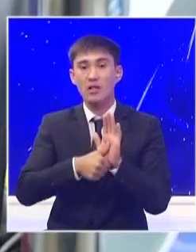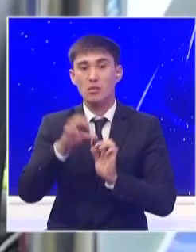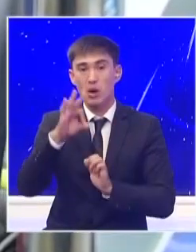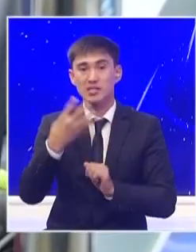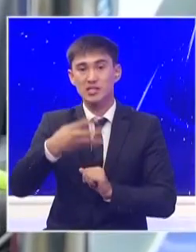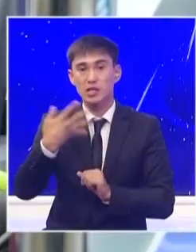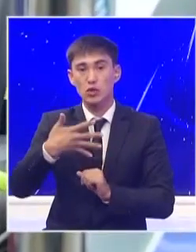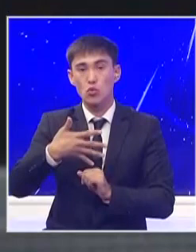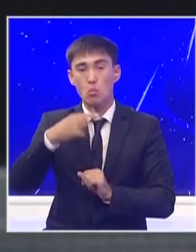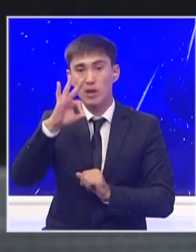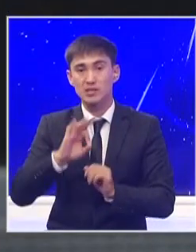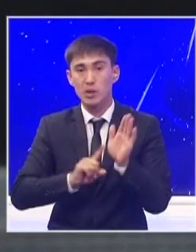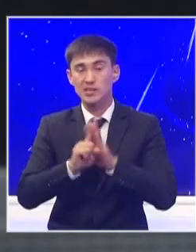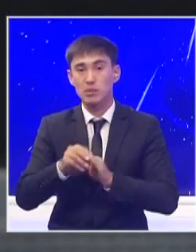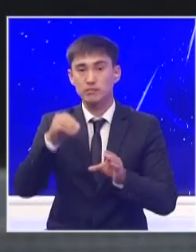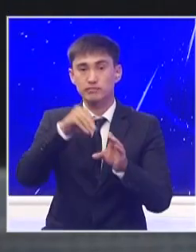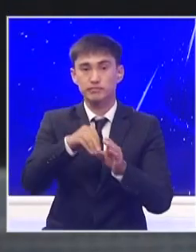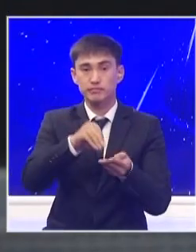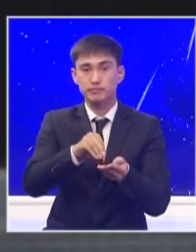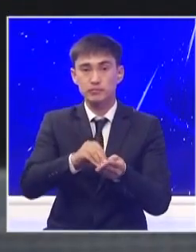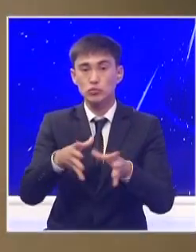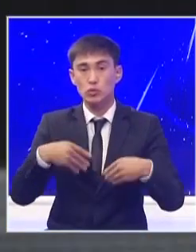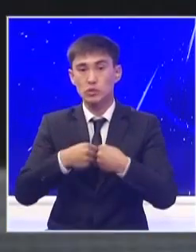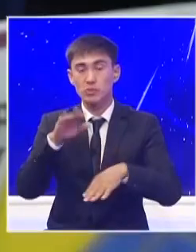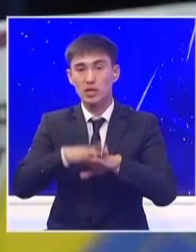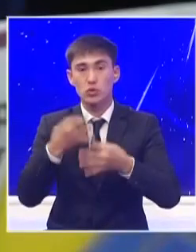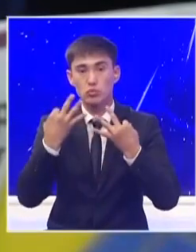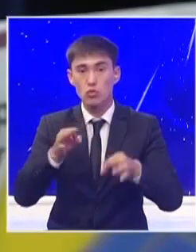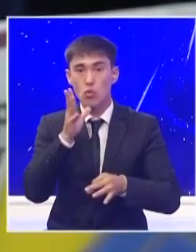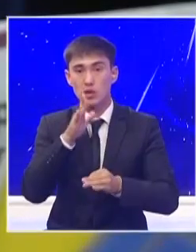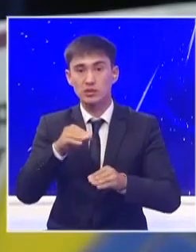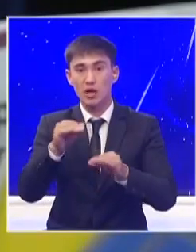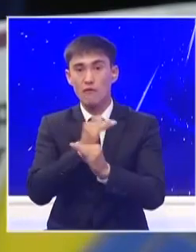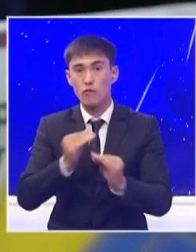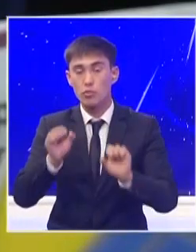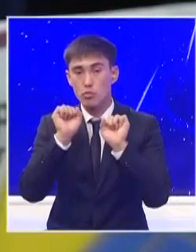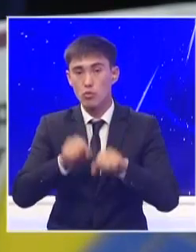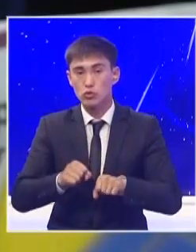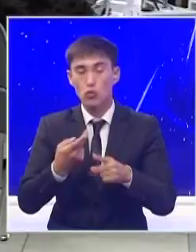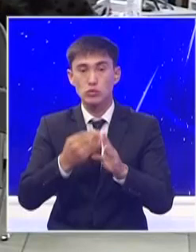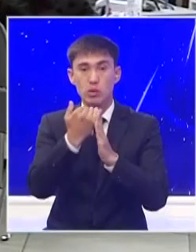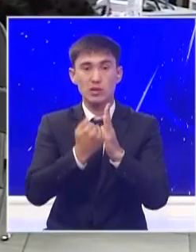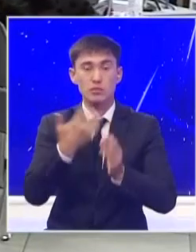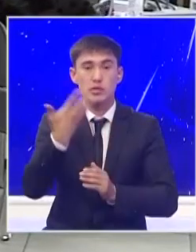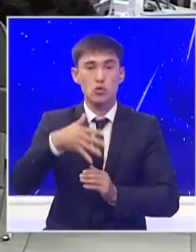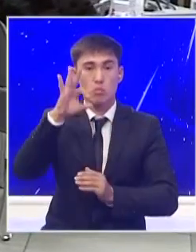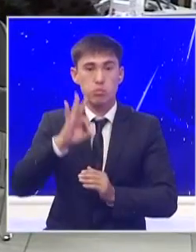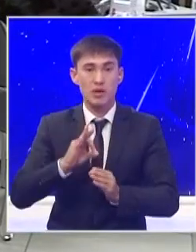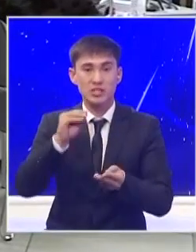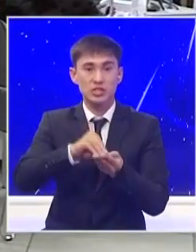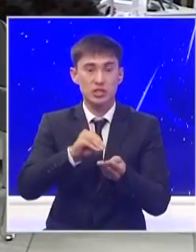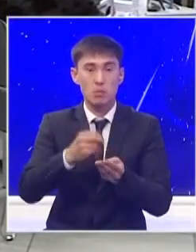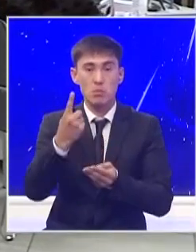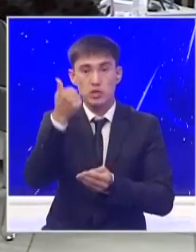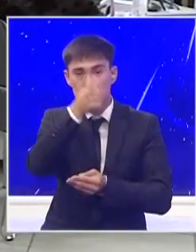бастапқы жарна. Бұл бағдарламаны отбасы банк арқылы кез келген уақыт рәсімдесеңіз болады. Осы бағдарламамен 50% жинақтап,